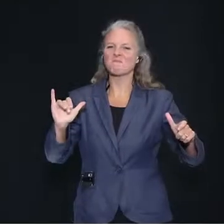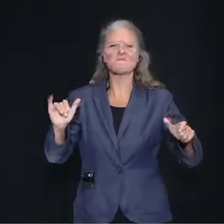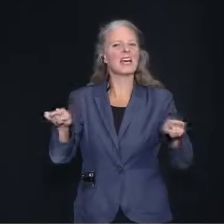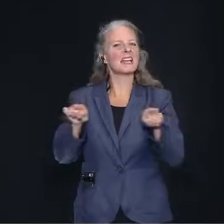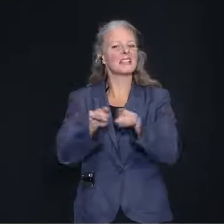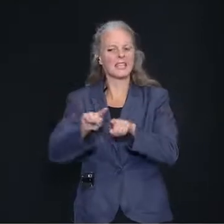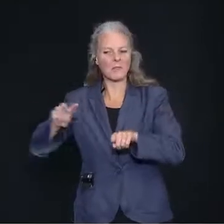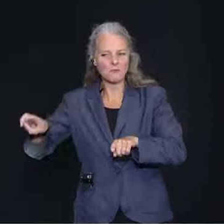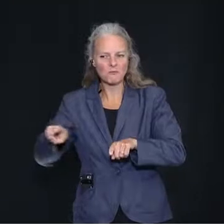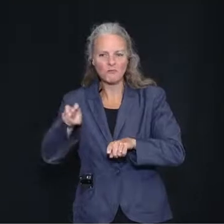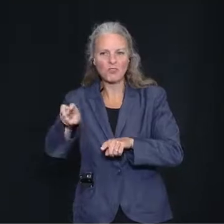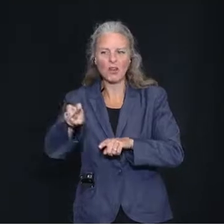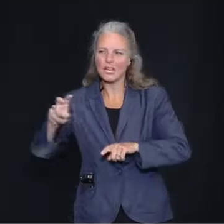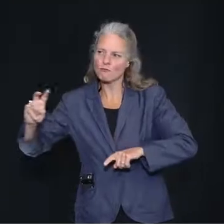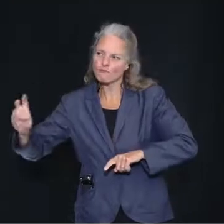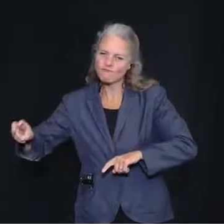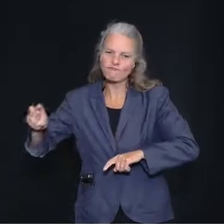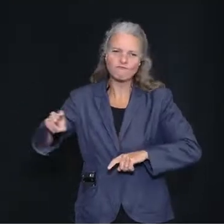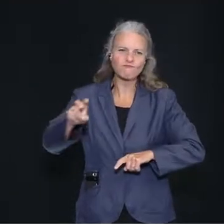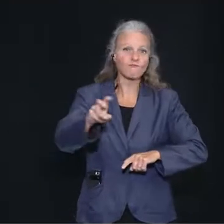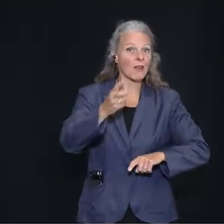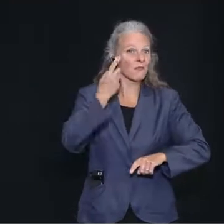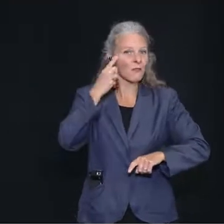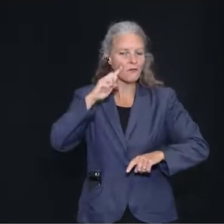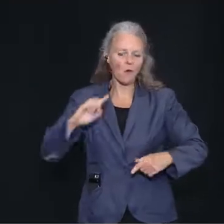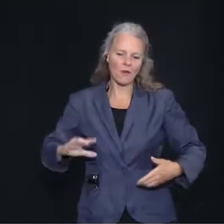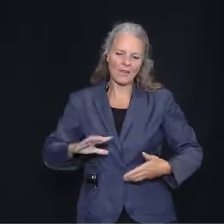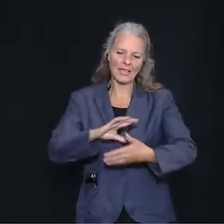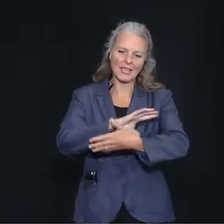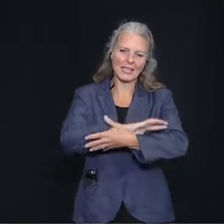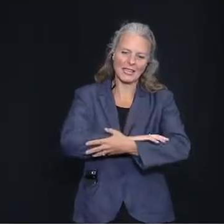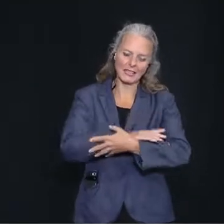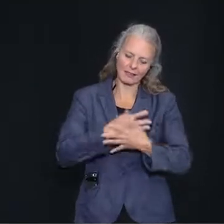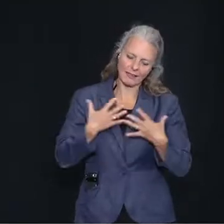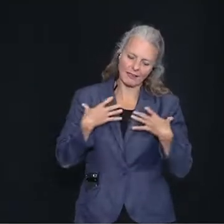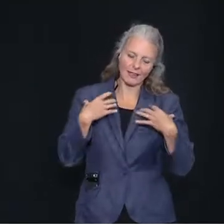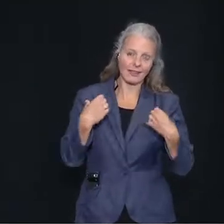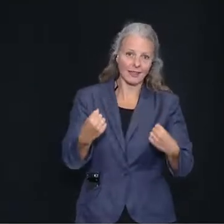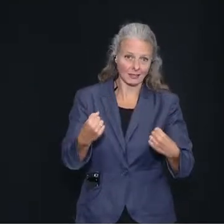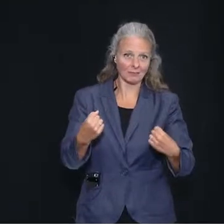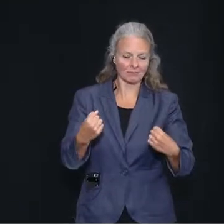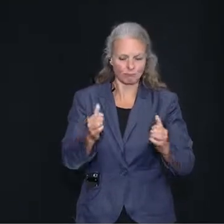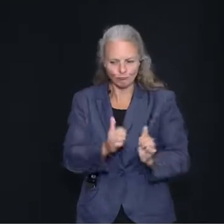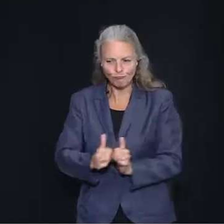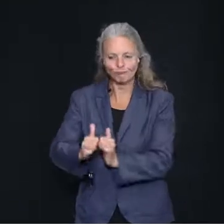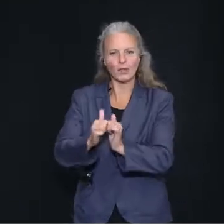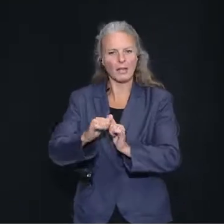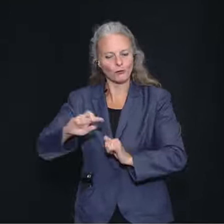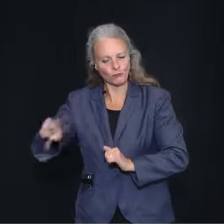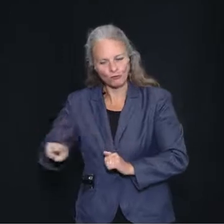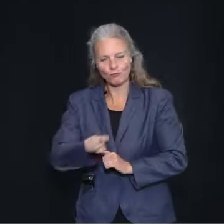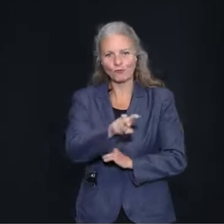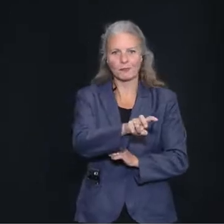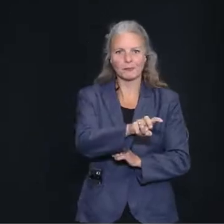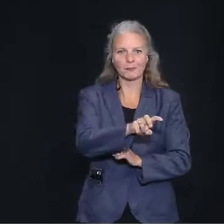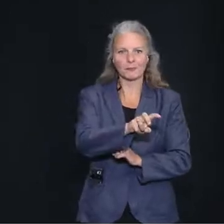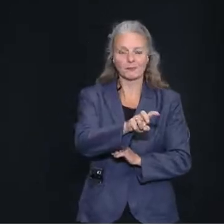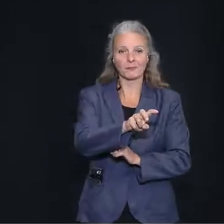reconciliation that we are facing together. Indeed, the phrase that has accompanied